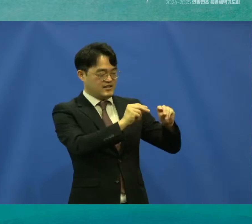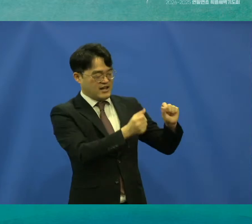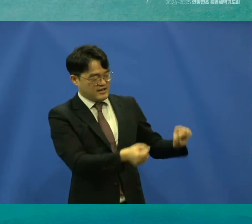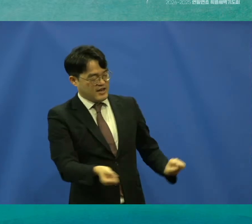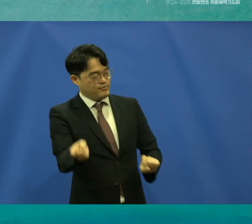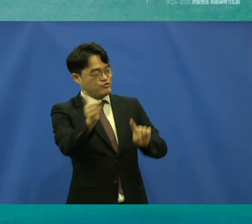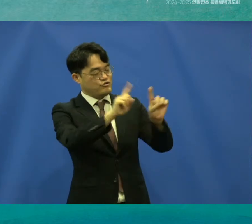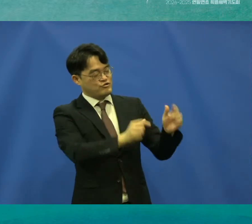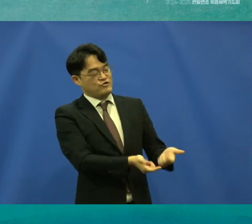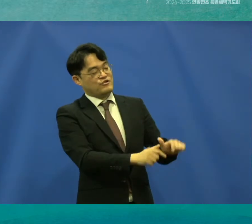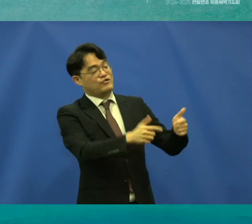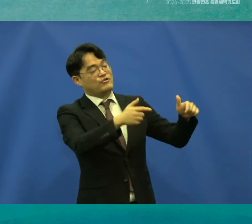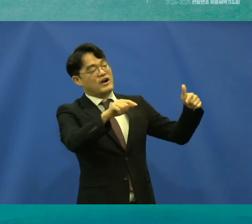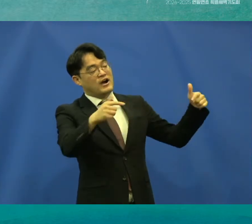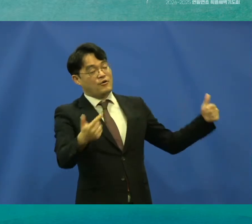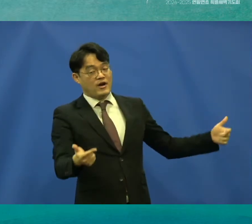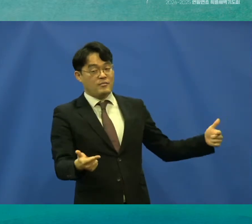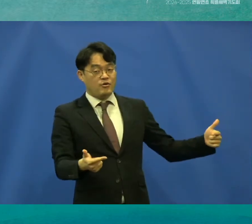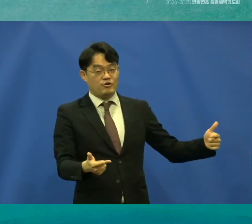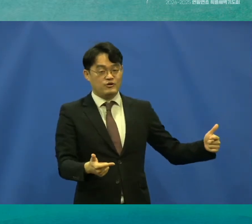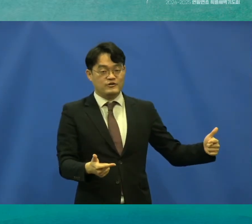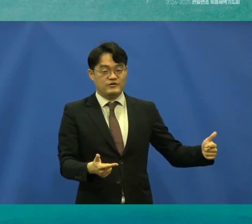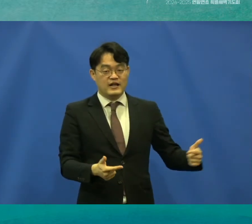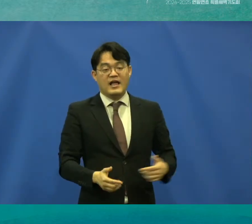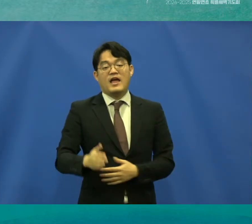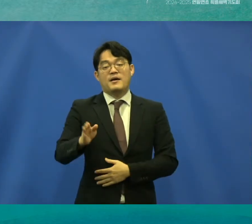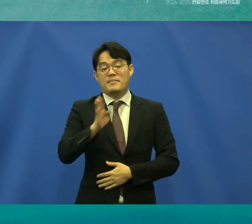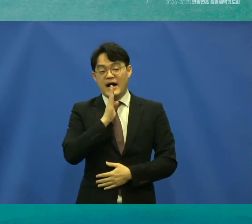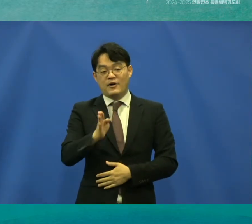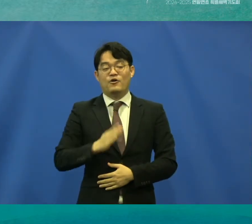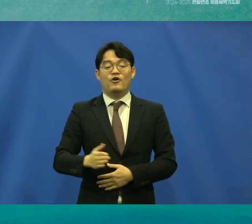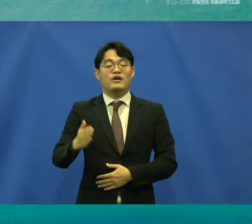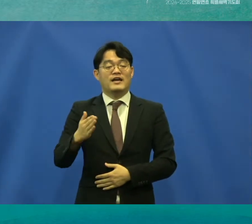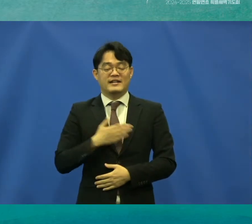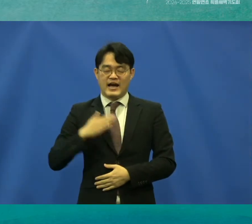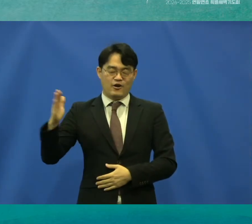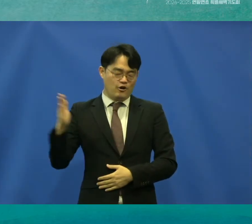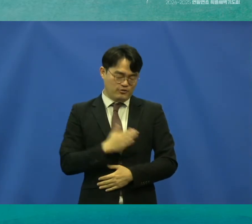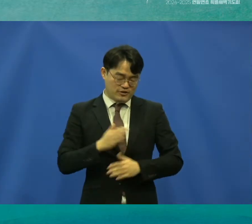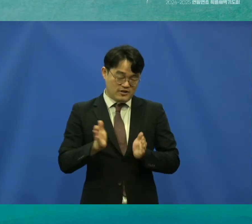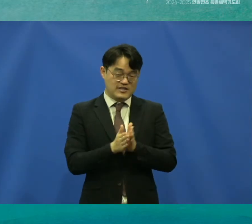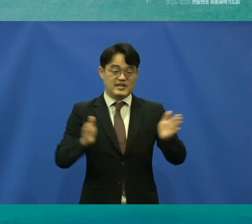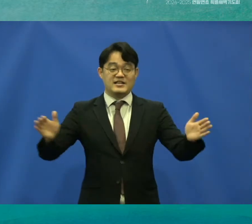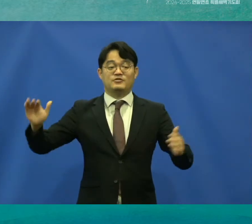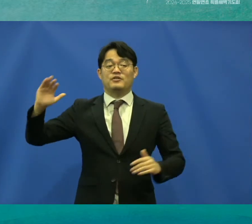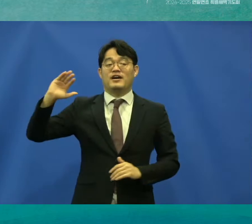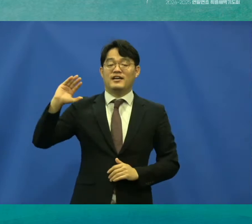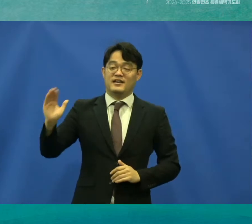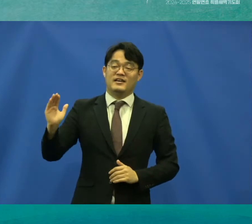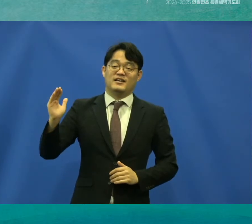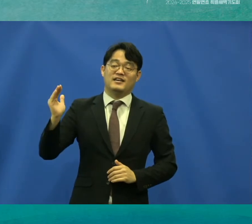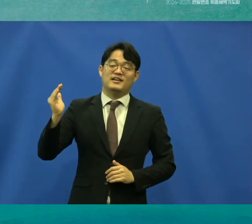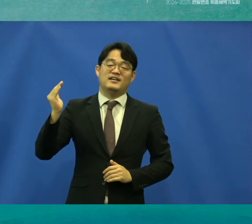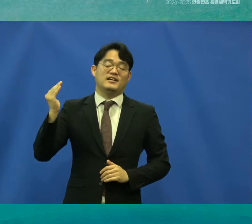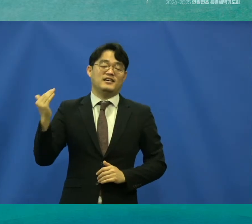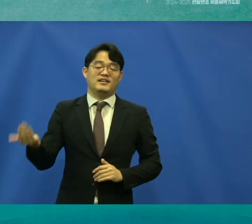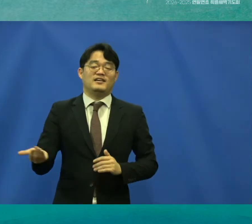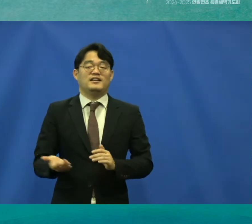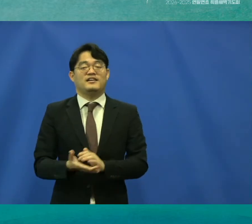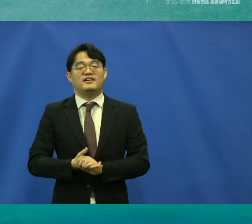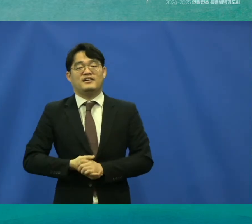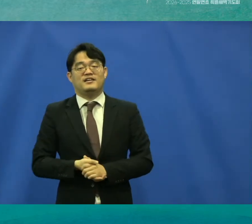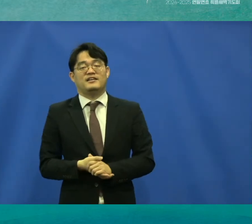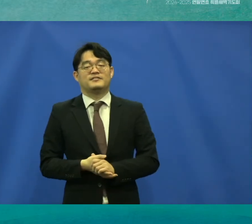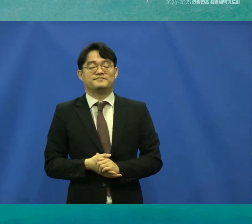이 땅의 구원과 회복은 바로 나로부터 시작되리.